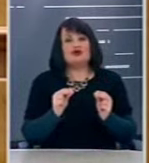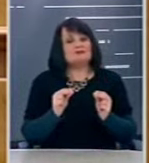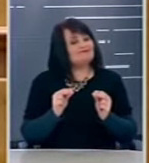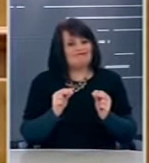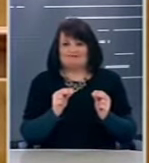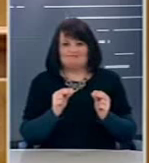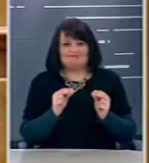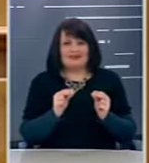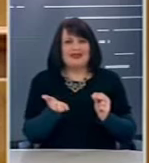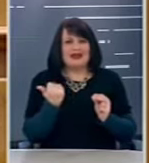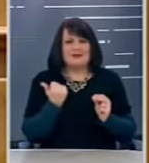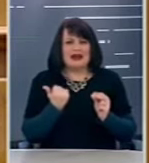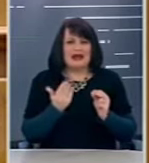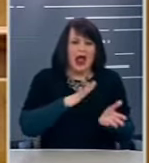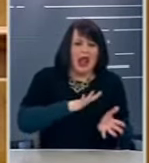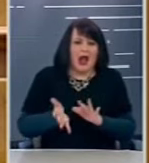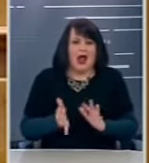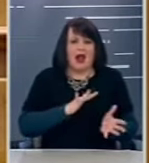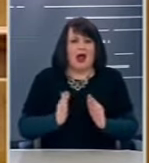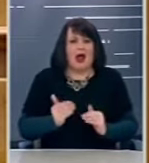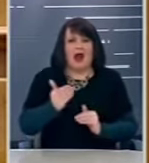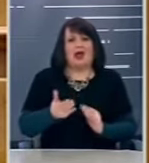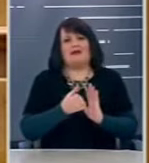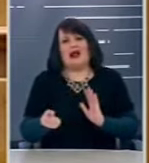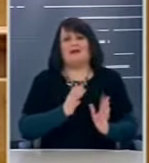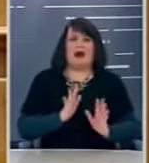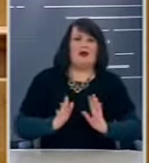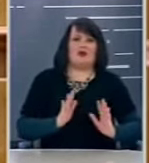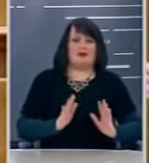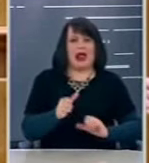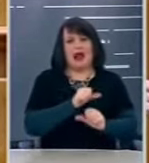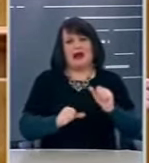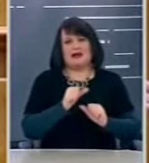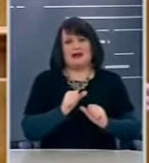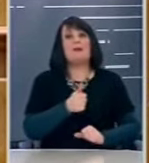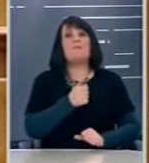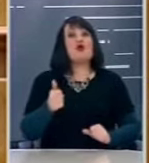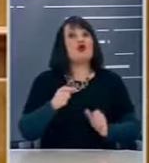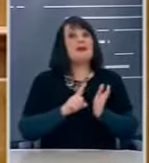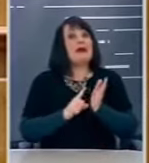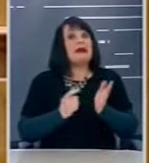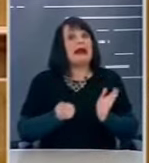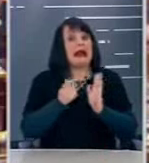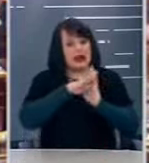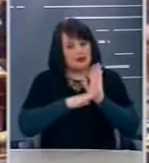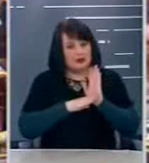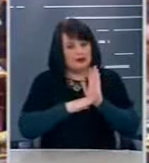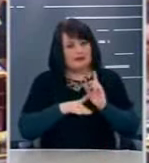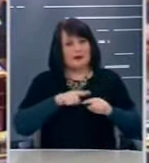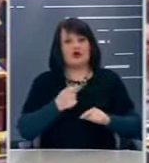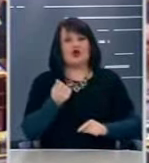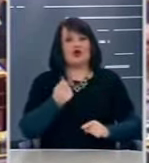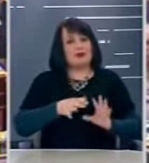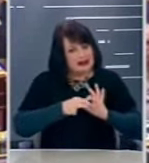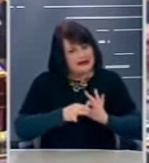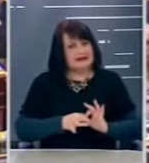καμία αίρεση και καμία άλλη προϋπόθεση. Μόνη προϋπόθεση που υπάρχει είναι η οικονομία μας να